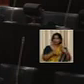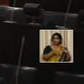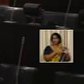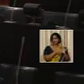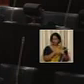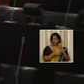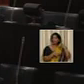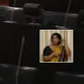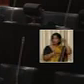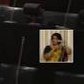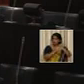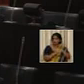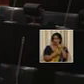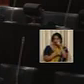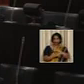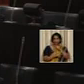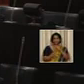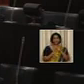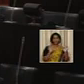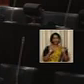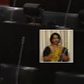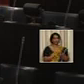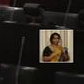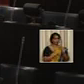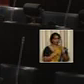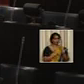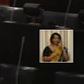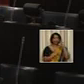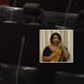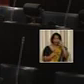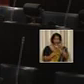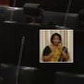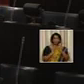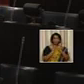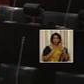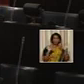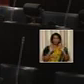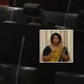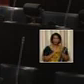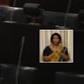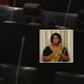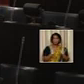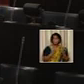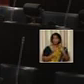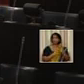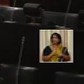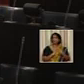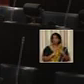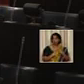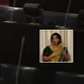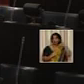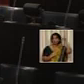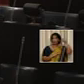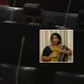කරගෙන එහෙ ඇතුලේ නීති විරෝධී රක්ෂණ ක්‍රමයක් ක්‍රියාත්මක කරපු. ඒ නීති විරෝධී රක්ෂණ ක්‍රමය ක්‍රියාත්මක කරන්නේ ලංකාවේවත් ඒ